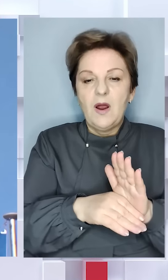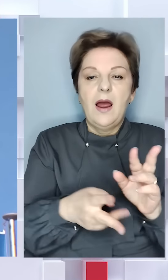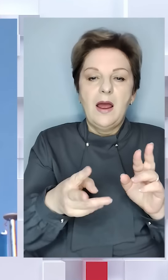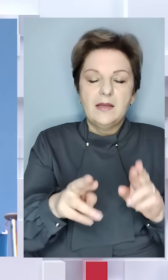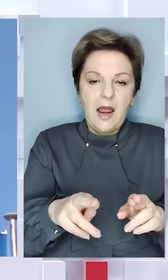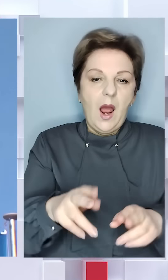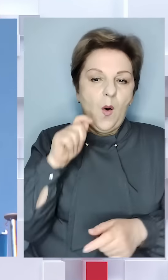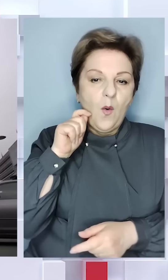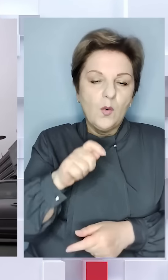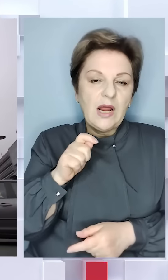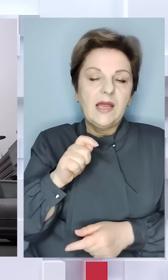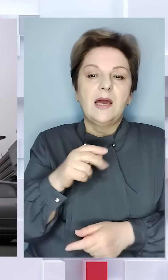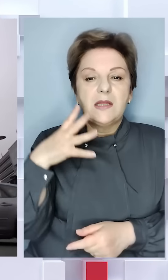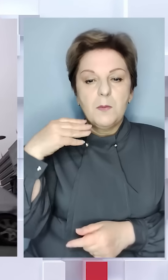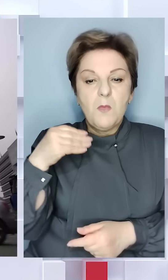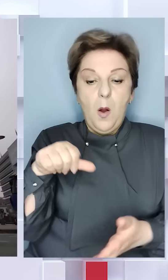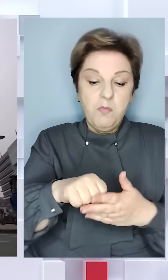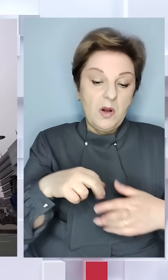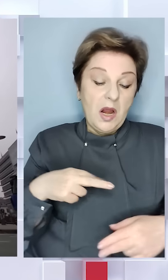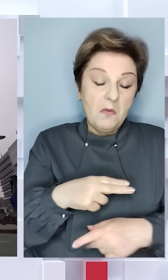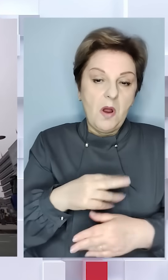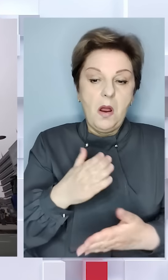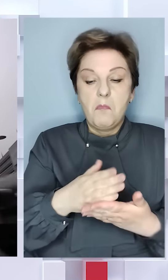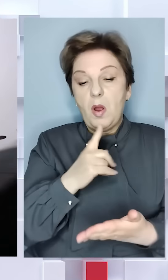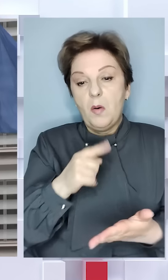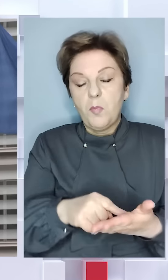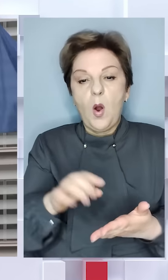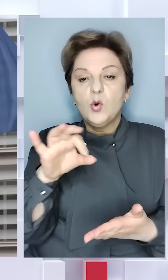Молдови. Представники Будапешта нібито мають